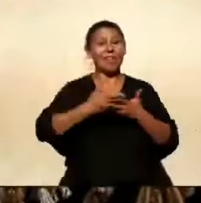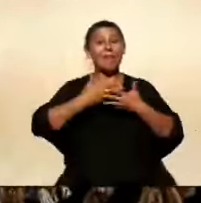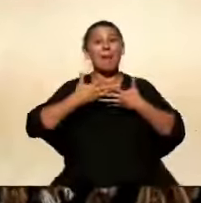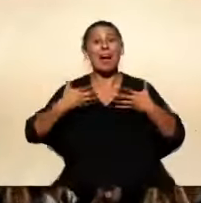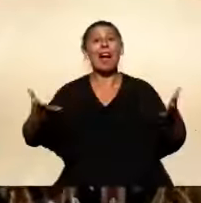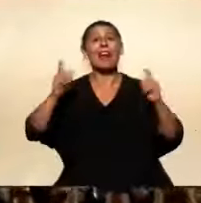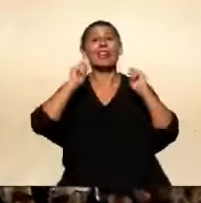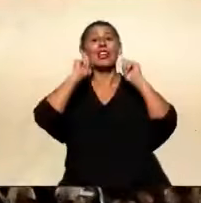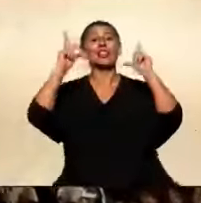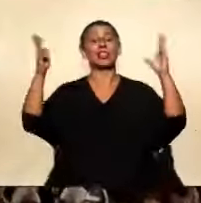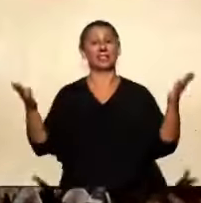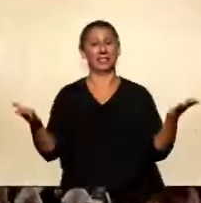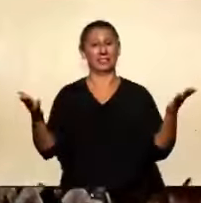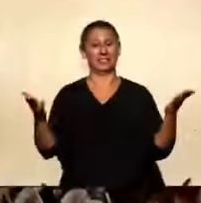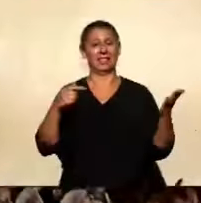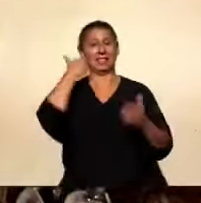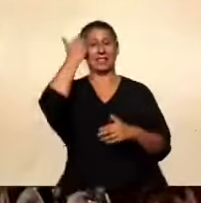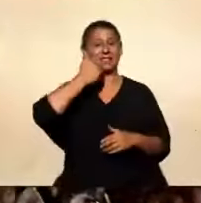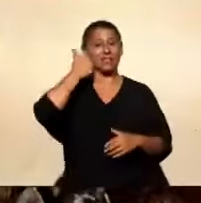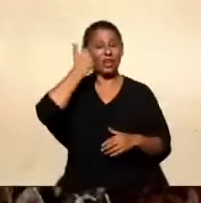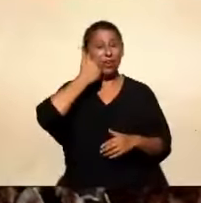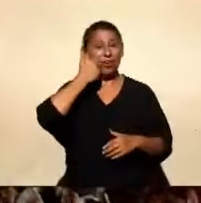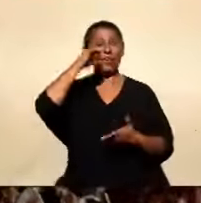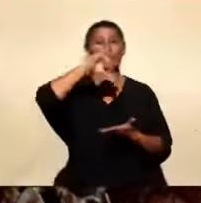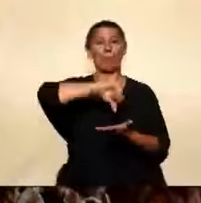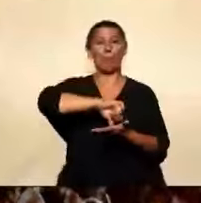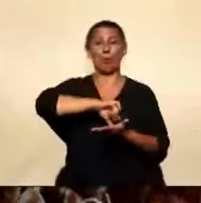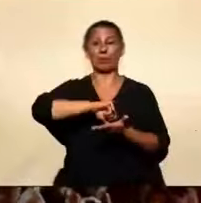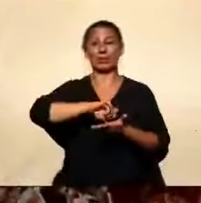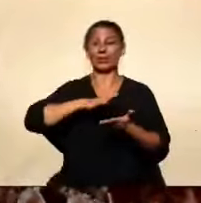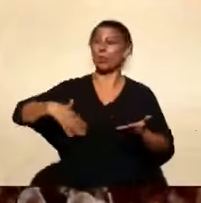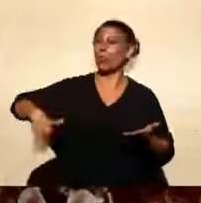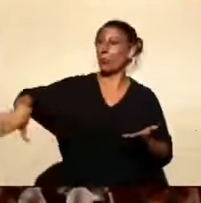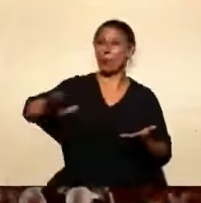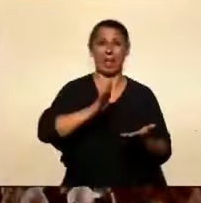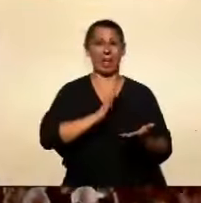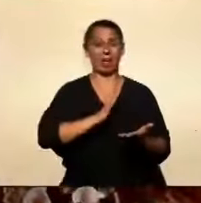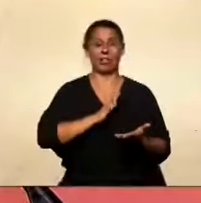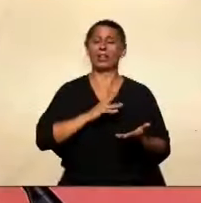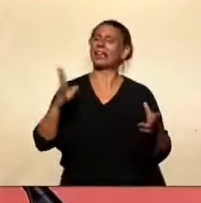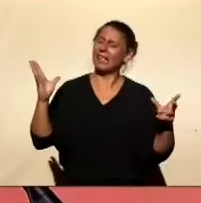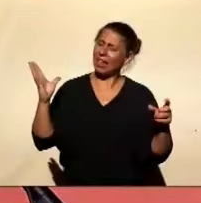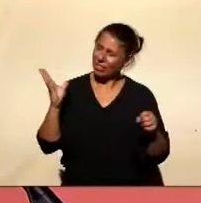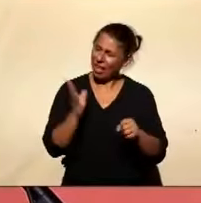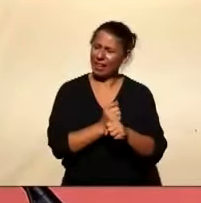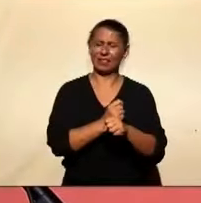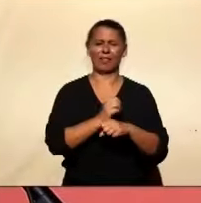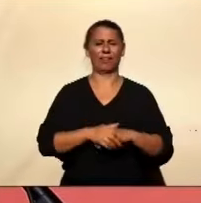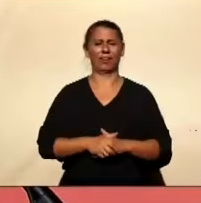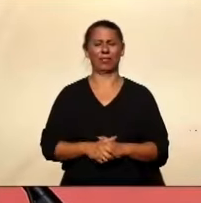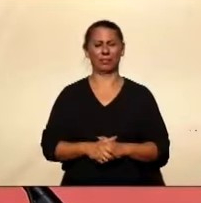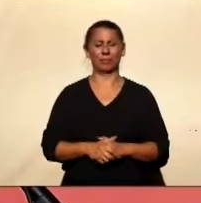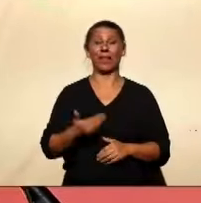μεγάλη γιορτή στις κόκκινες πολιτείες του λαού μας. Και θα τα καταφέρουμε,